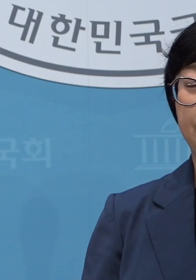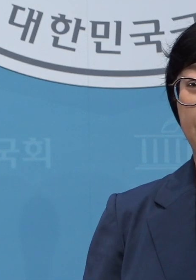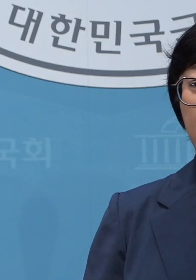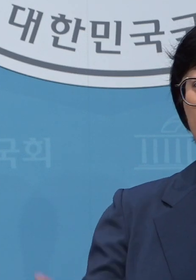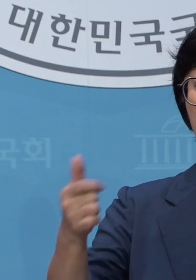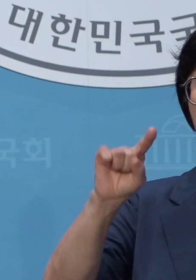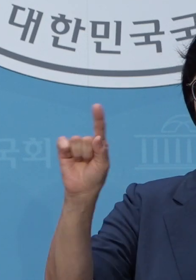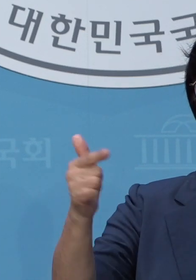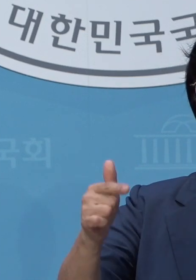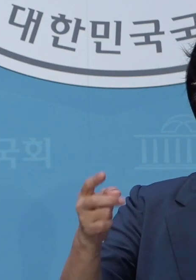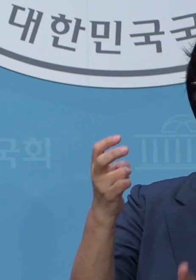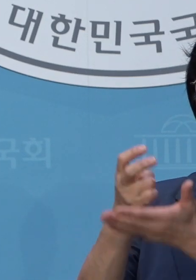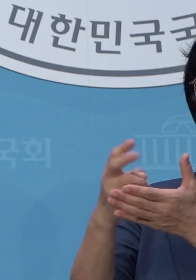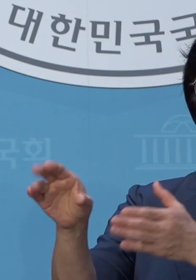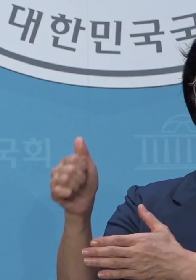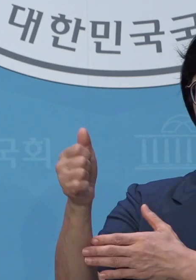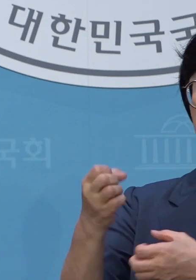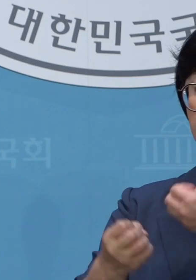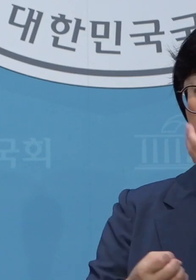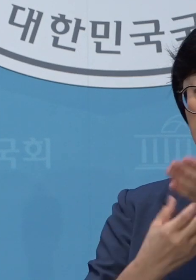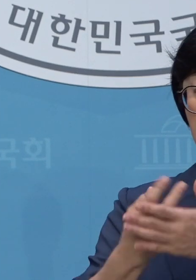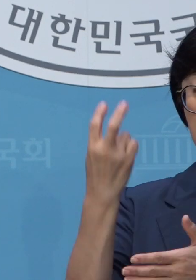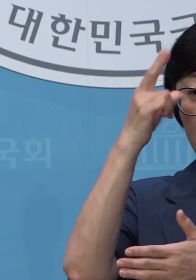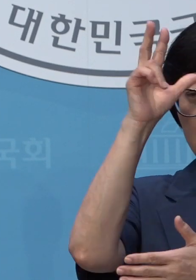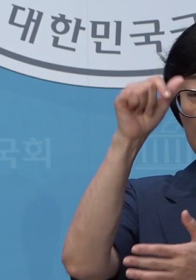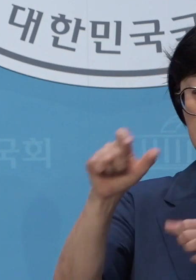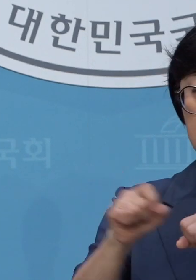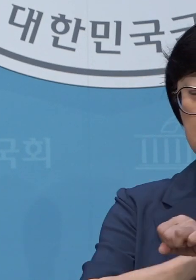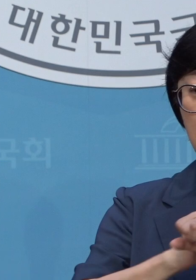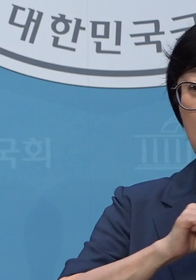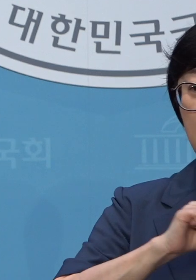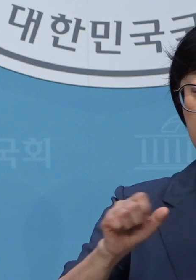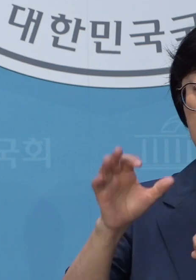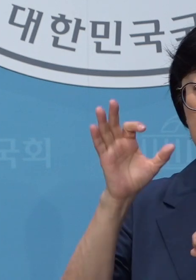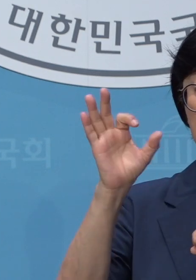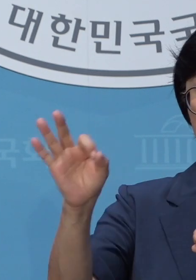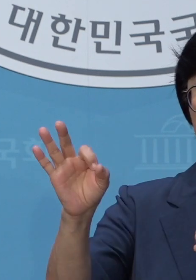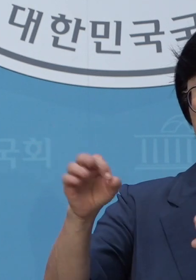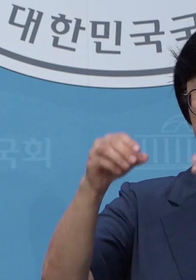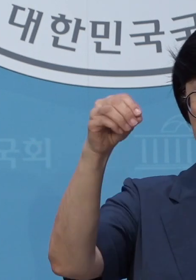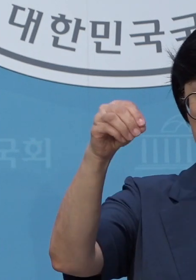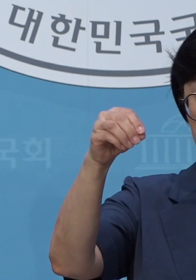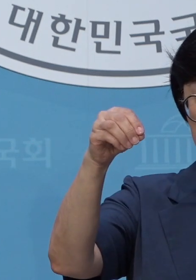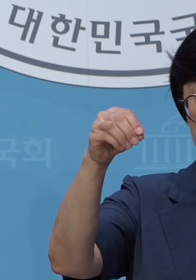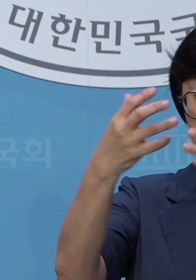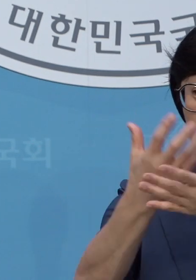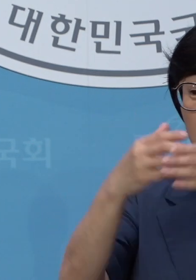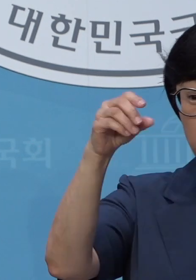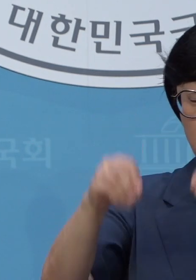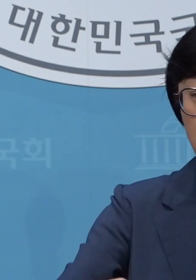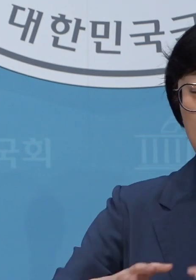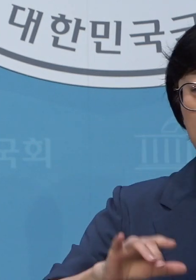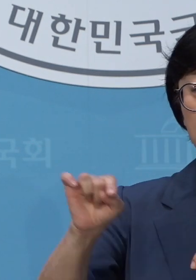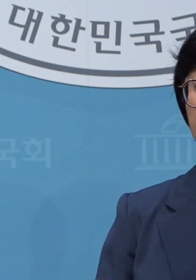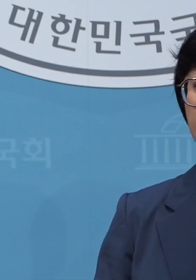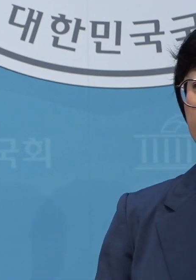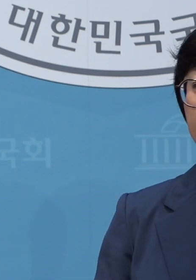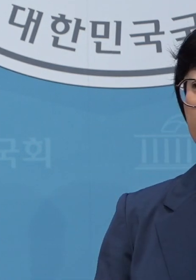한동훈 법무부 장관의 실토, 검찰 특활비 무단 폐기, 국정조사해야